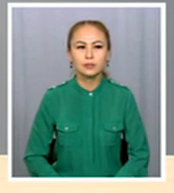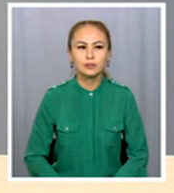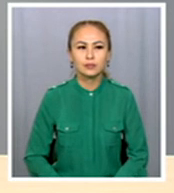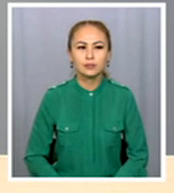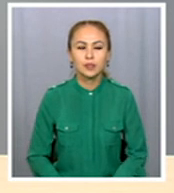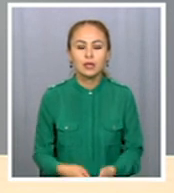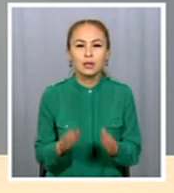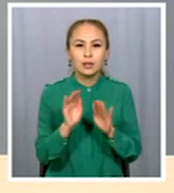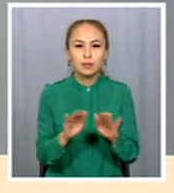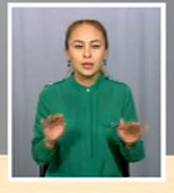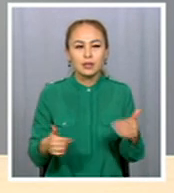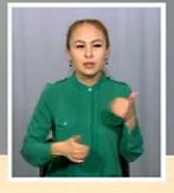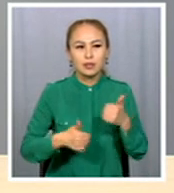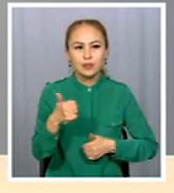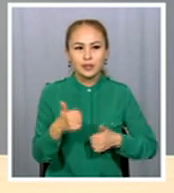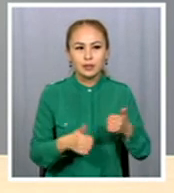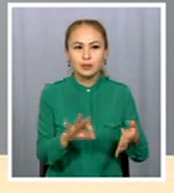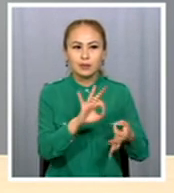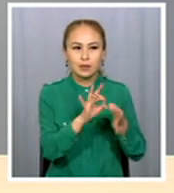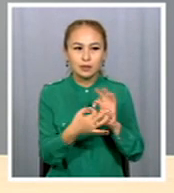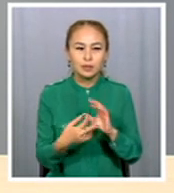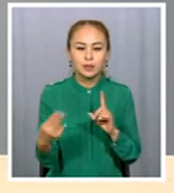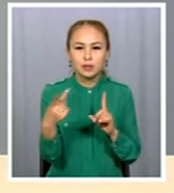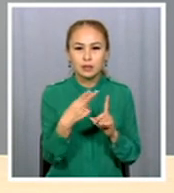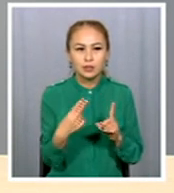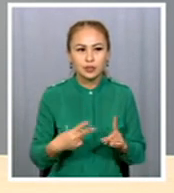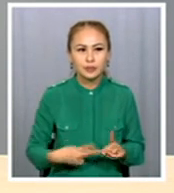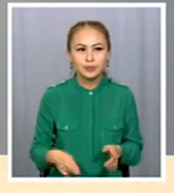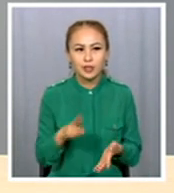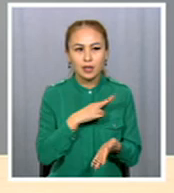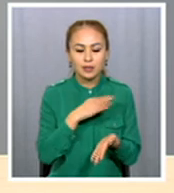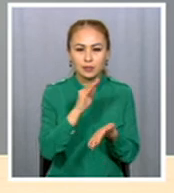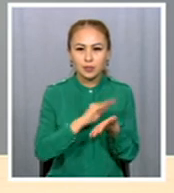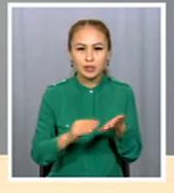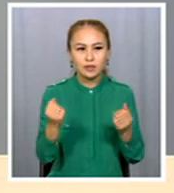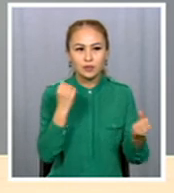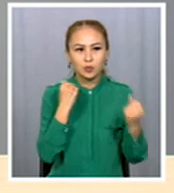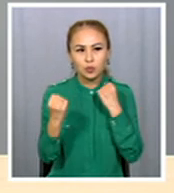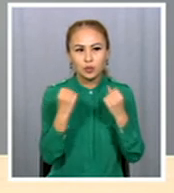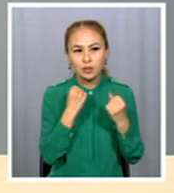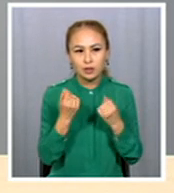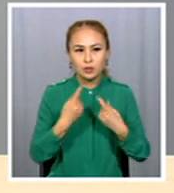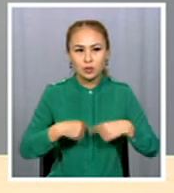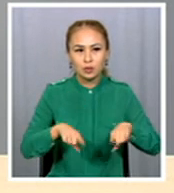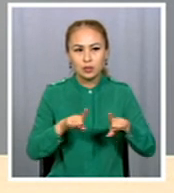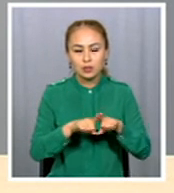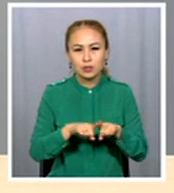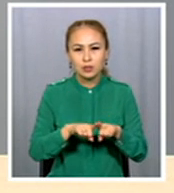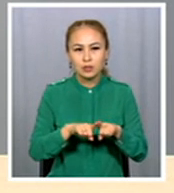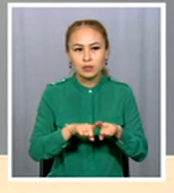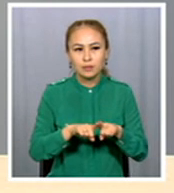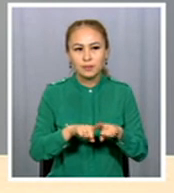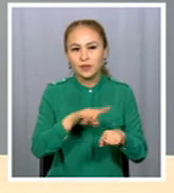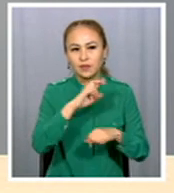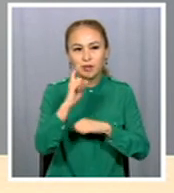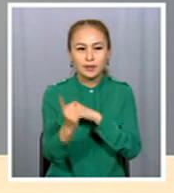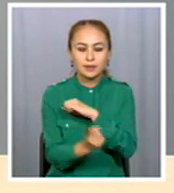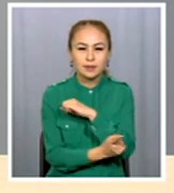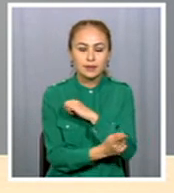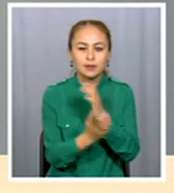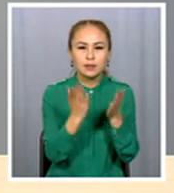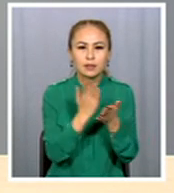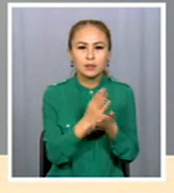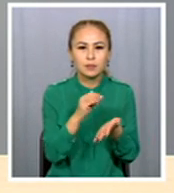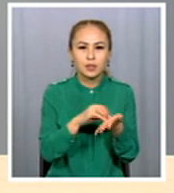Ребята, сравните данные предложения. Я записался в спортивную секцию. В конце предложения мы